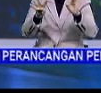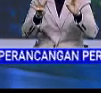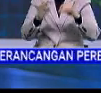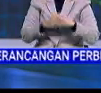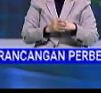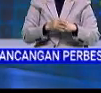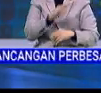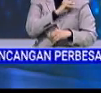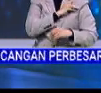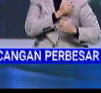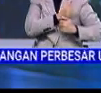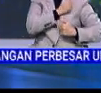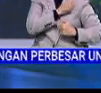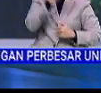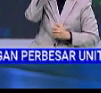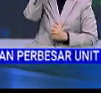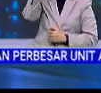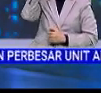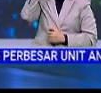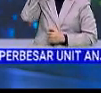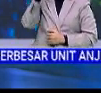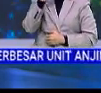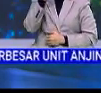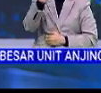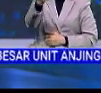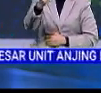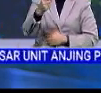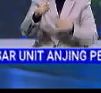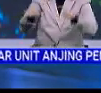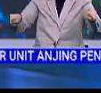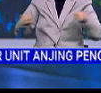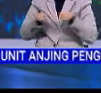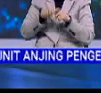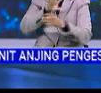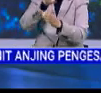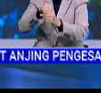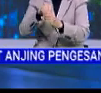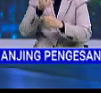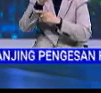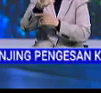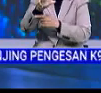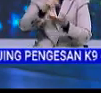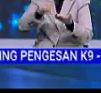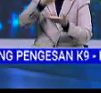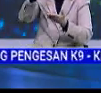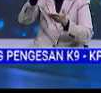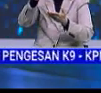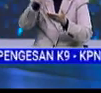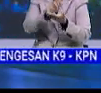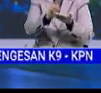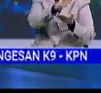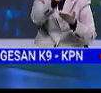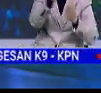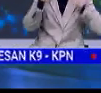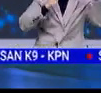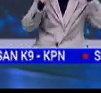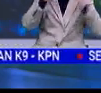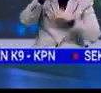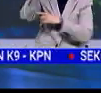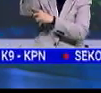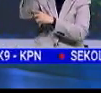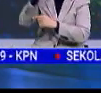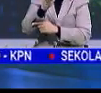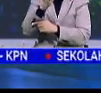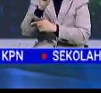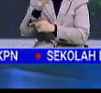Menurut Menteri Kanan Pertahanan, Datuk Seri Ismail Sabri Yaakob, lokaliti terlibat adalah tiga kolej kediaman di Universiti Malaysia Sabah